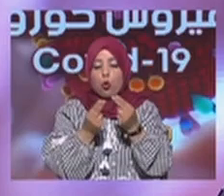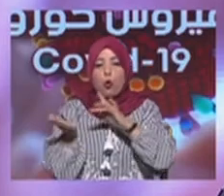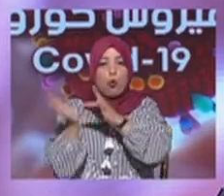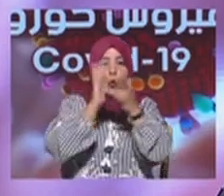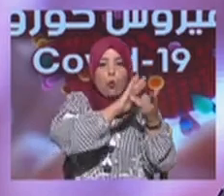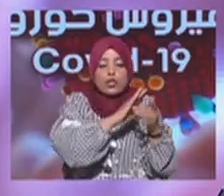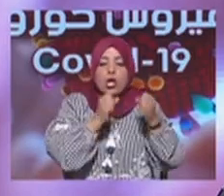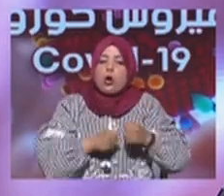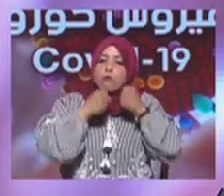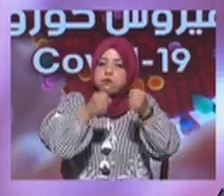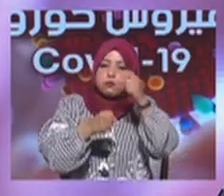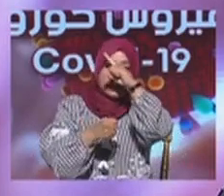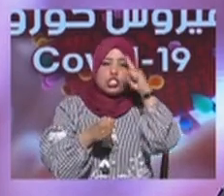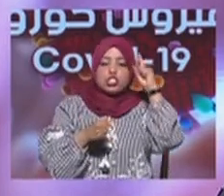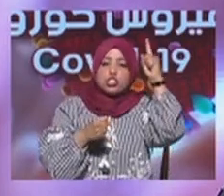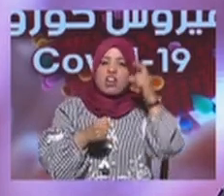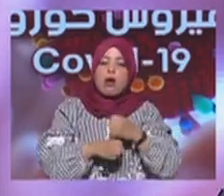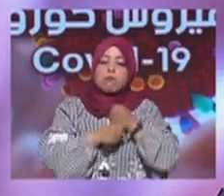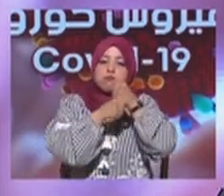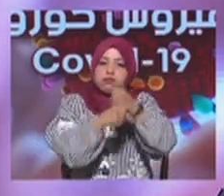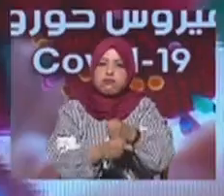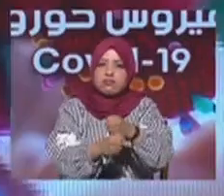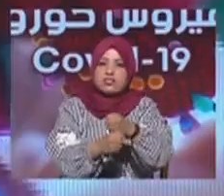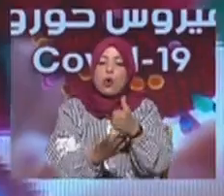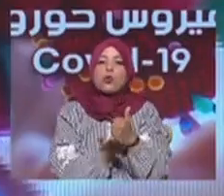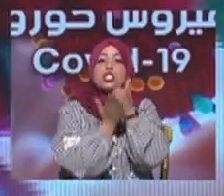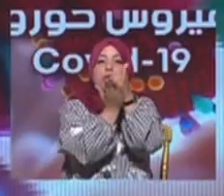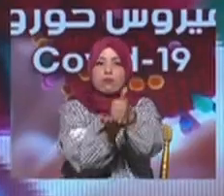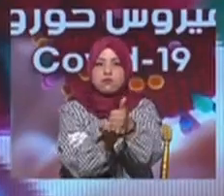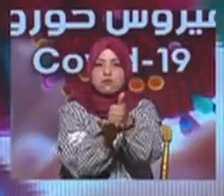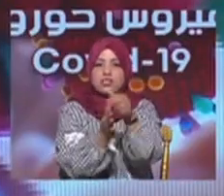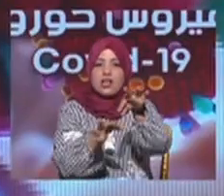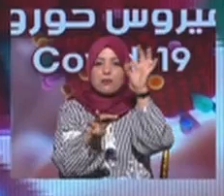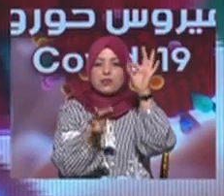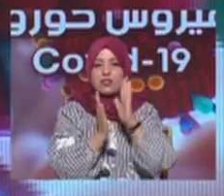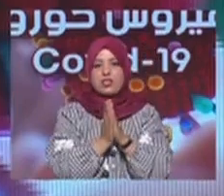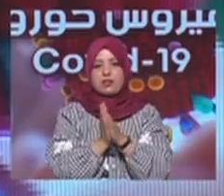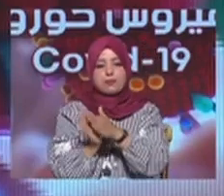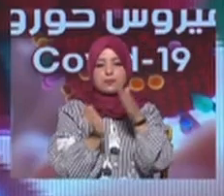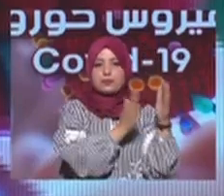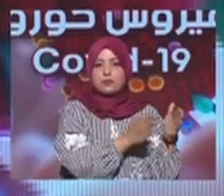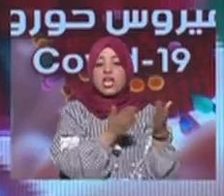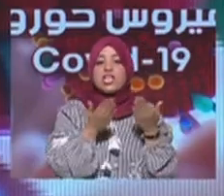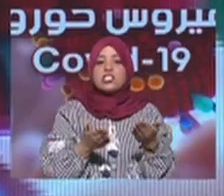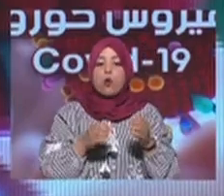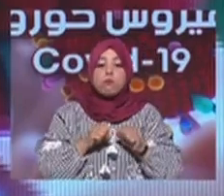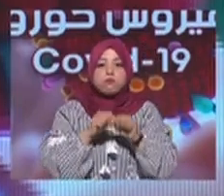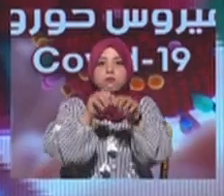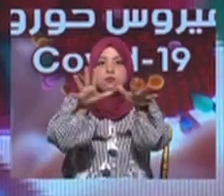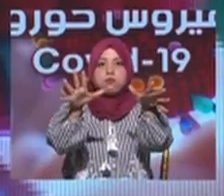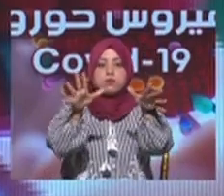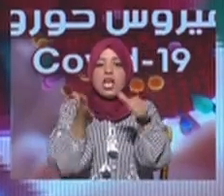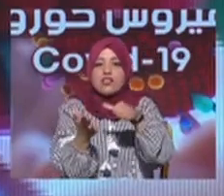القوه وان شاء الله. هو كي انت تنشروا في البنك العالمي الجيني ديجا انت ساهمت وعرفت بالفيروس بتاعك، والعلماء